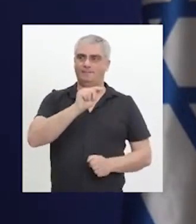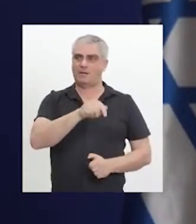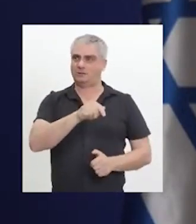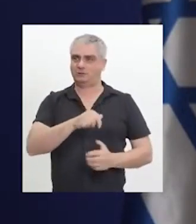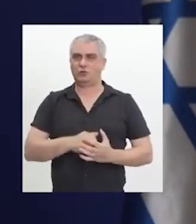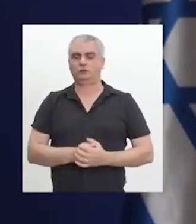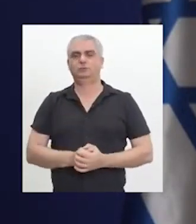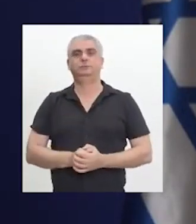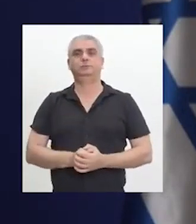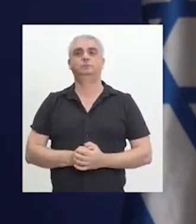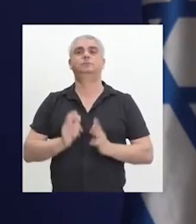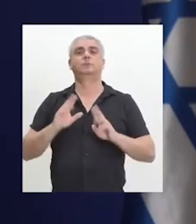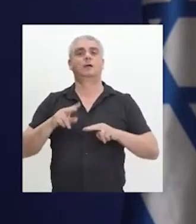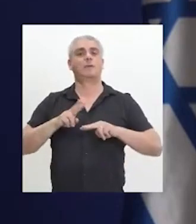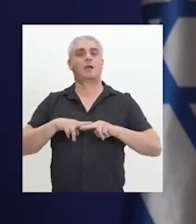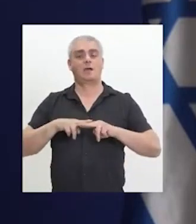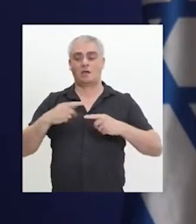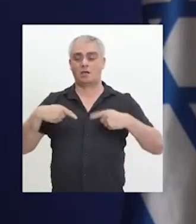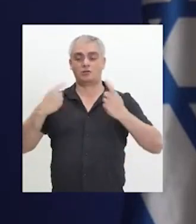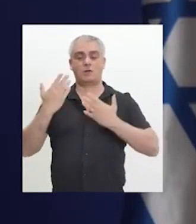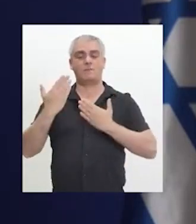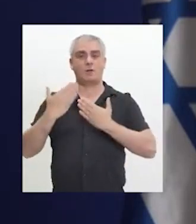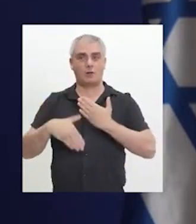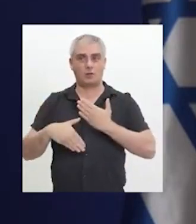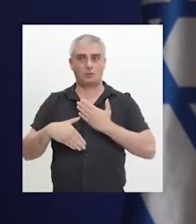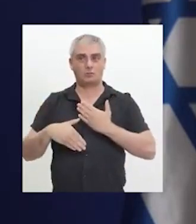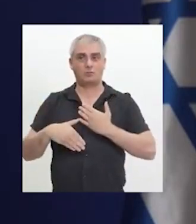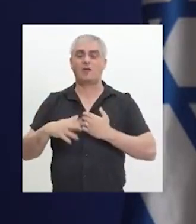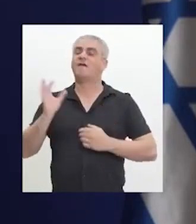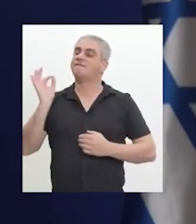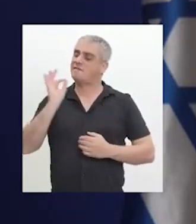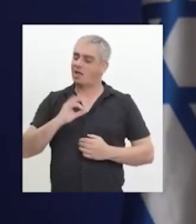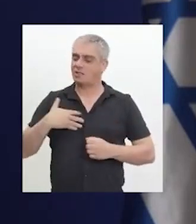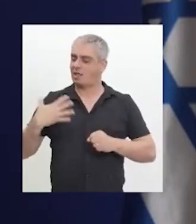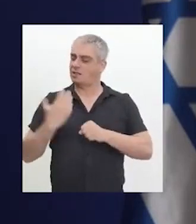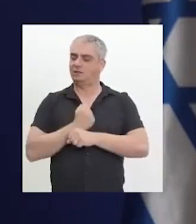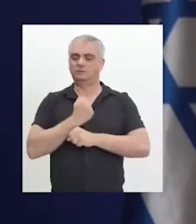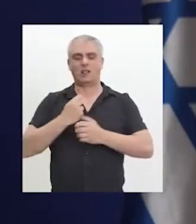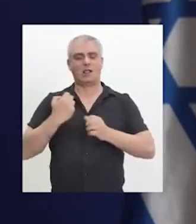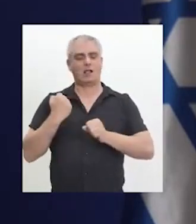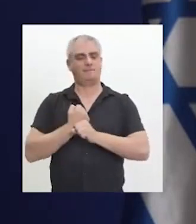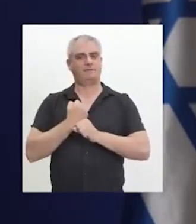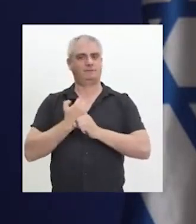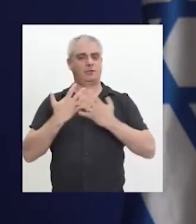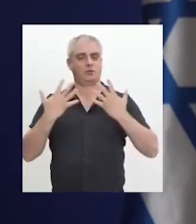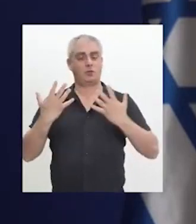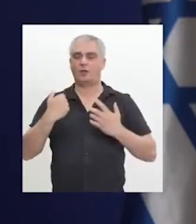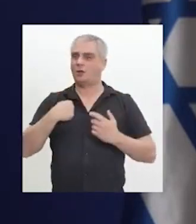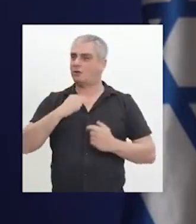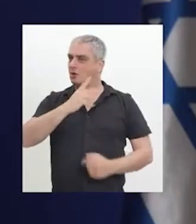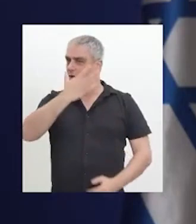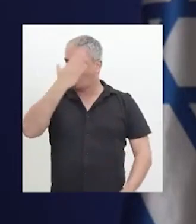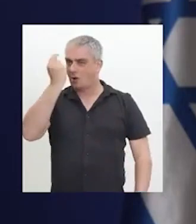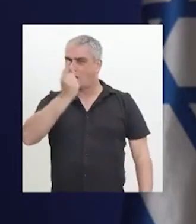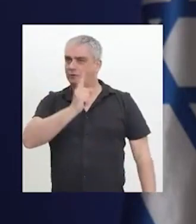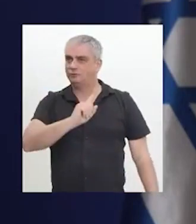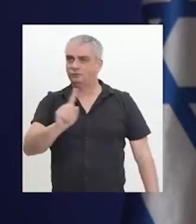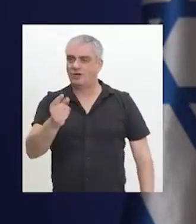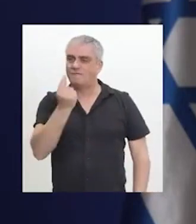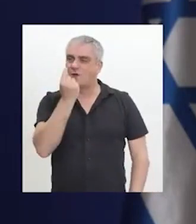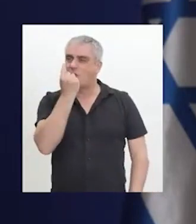בגזרה גם לאחר היממה האחרונה ולמרות ההצלחה המבצעית אנחנו לא שוכחים